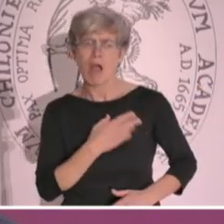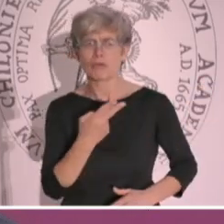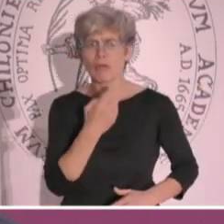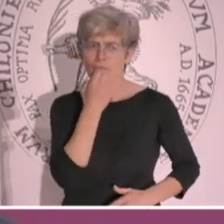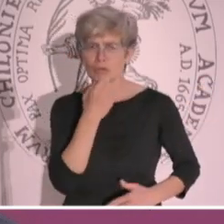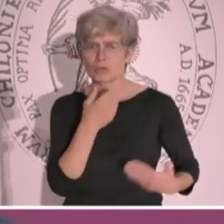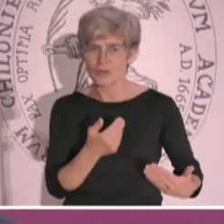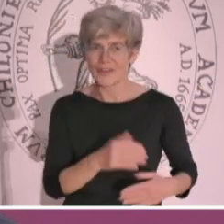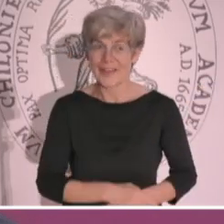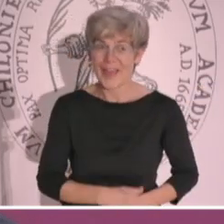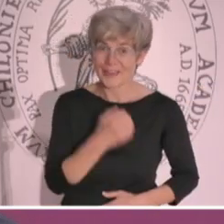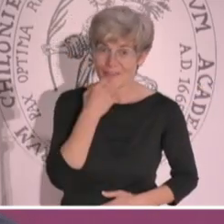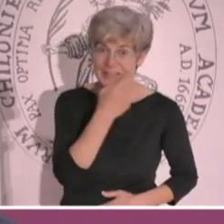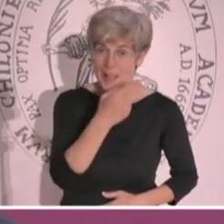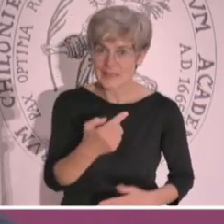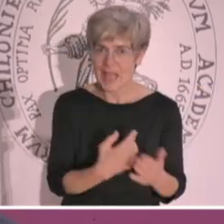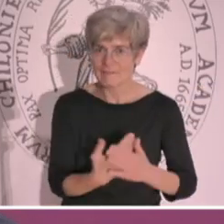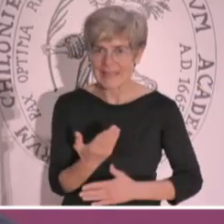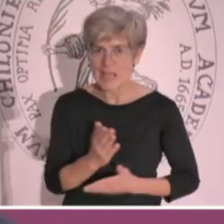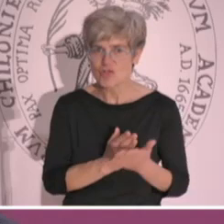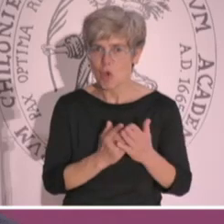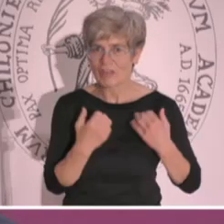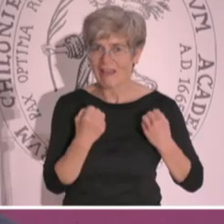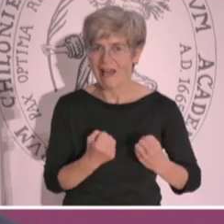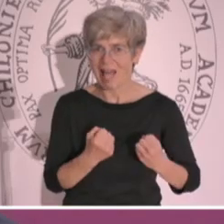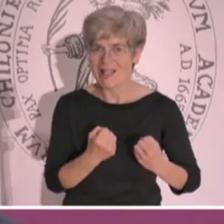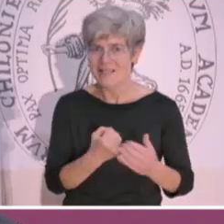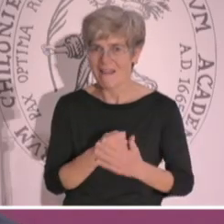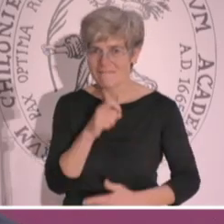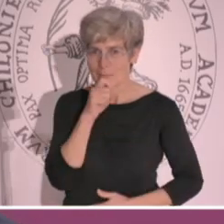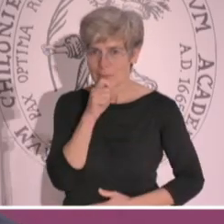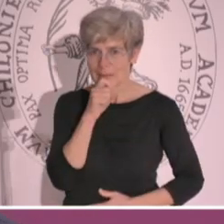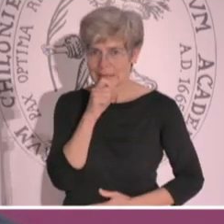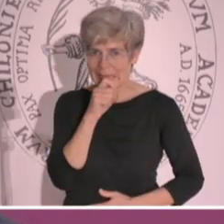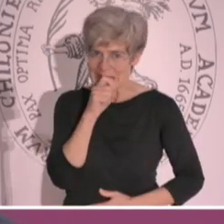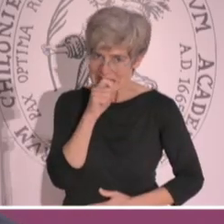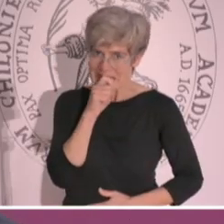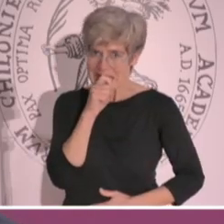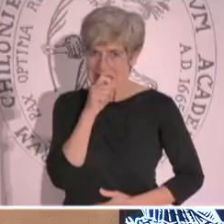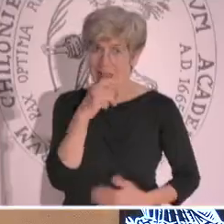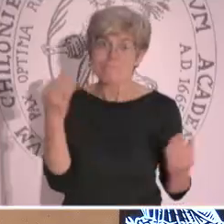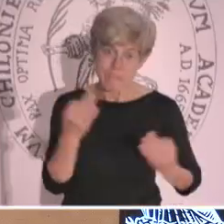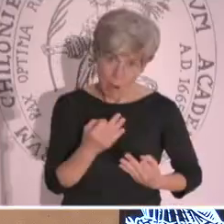haben ausreichend Durchhaltevermögen, denn es ist ein Studium. Wir haben schon gehört, man muss was lernen,